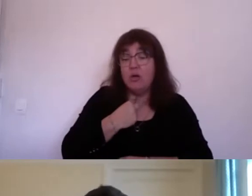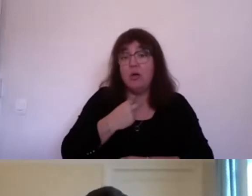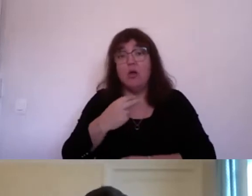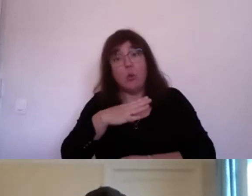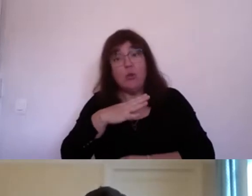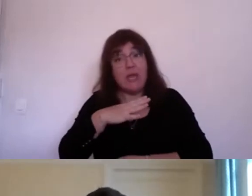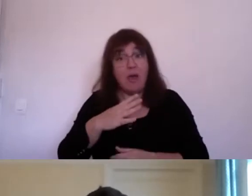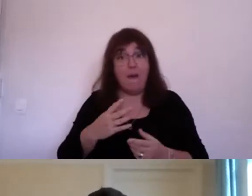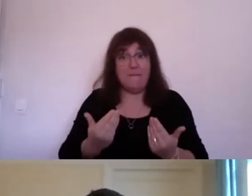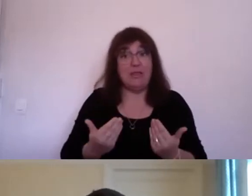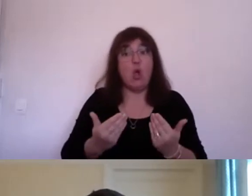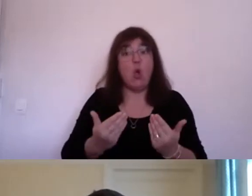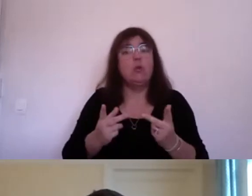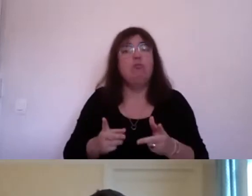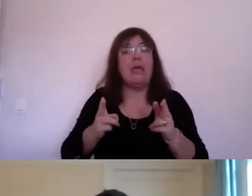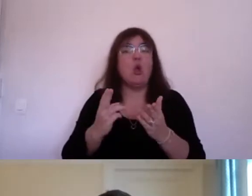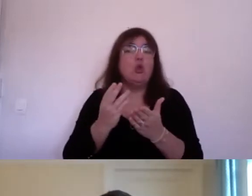place